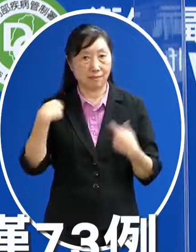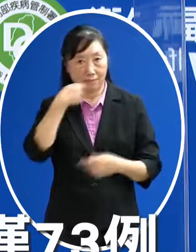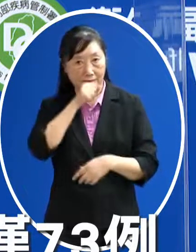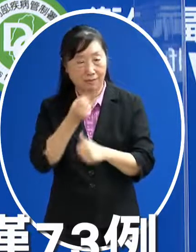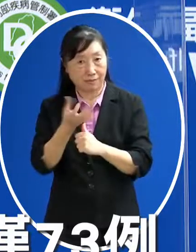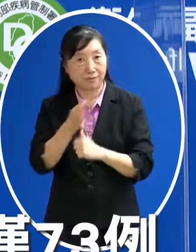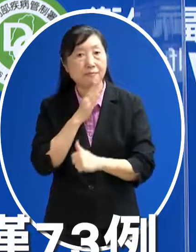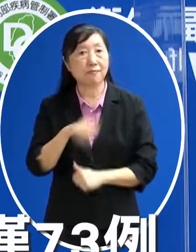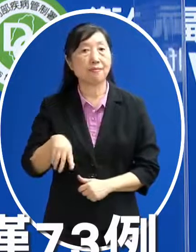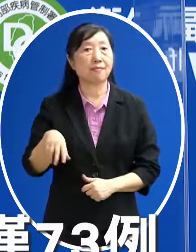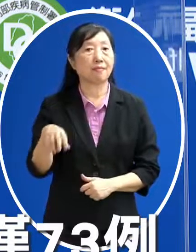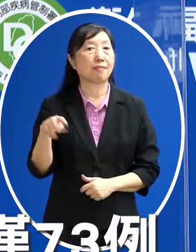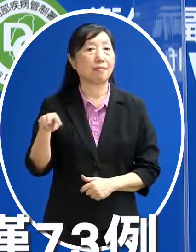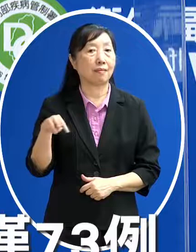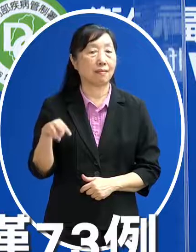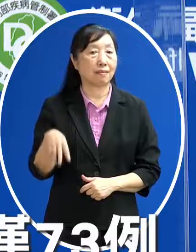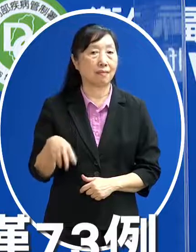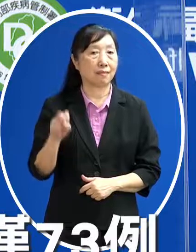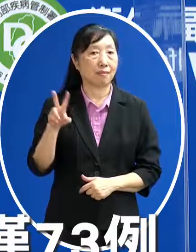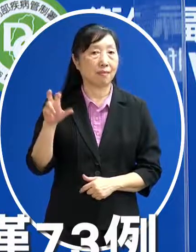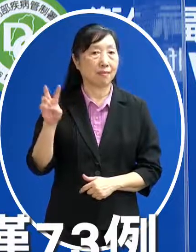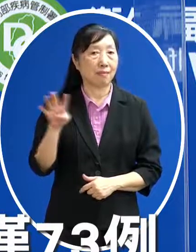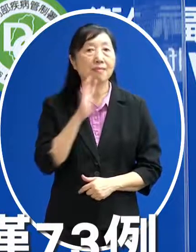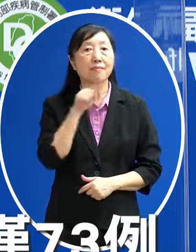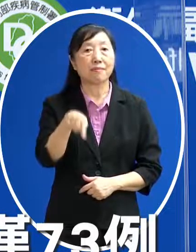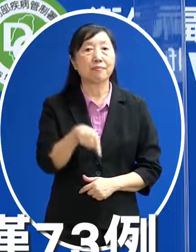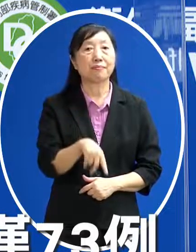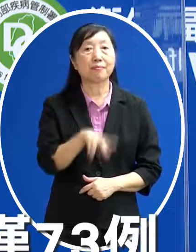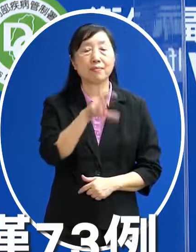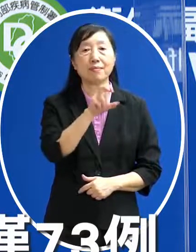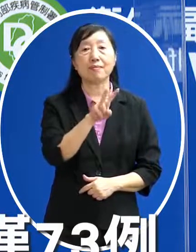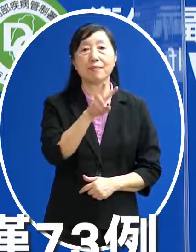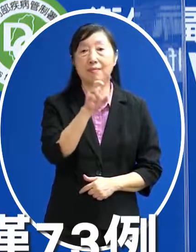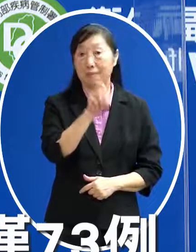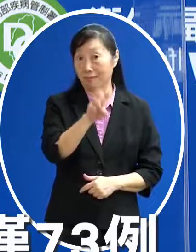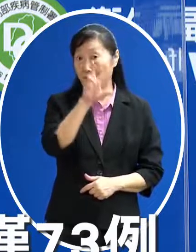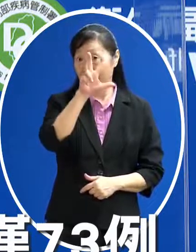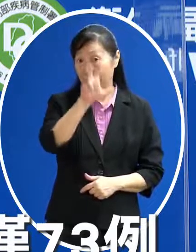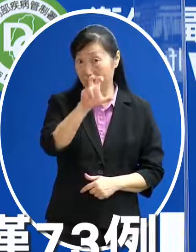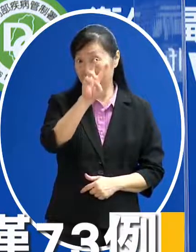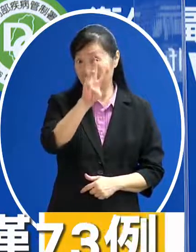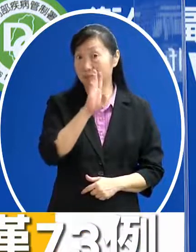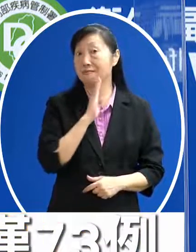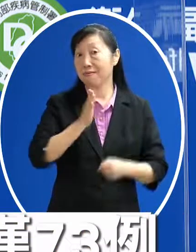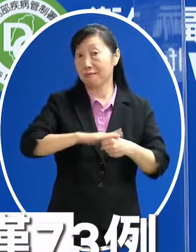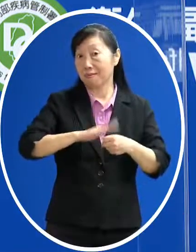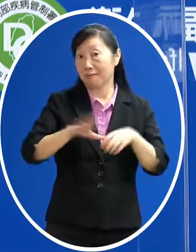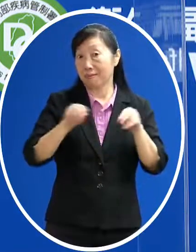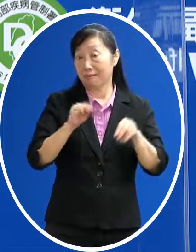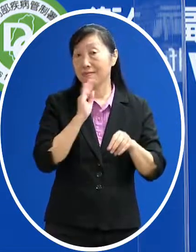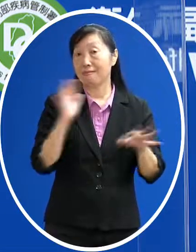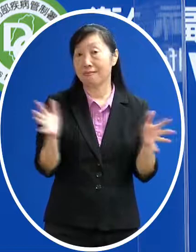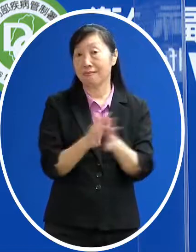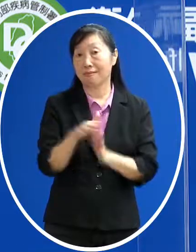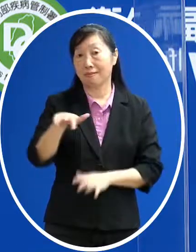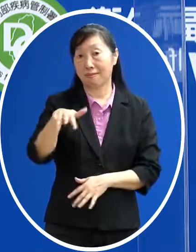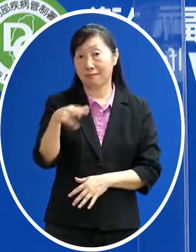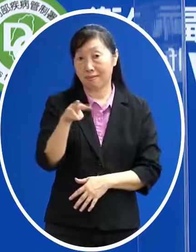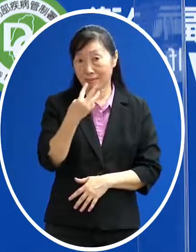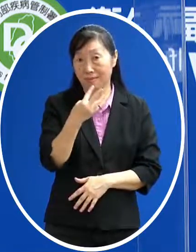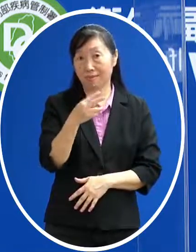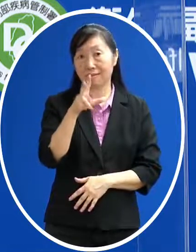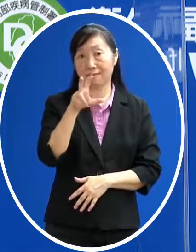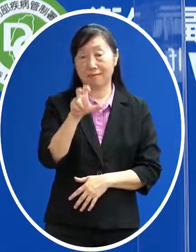有274例哈，73例哈校正回归，好，那这一部分总共是347例